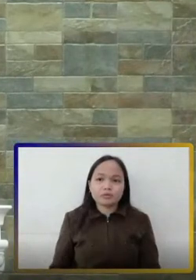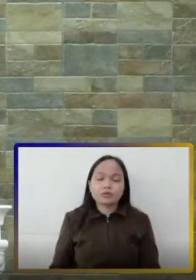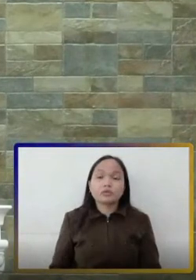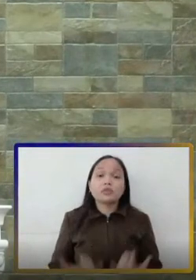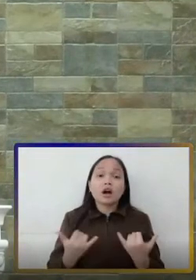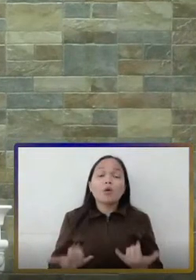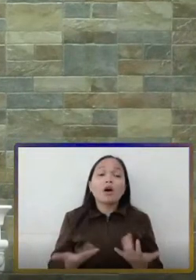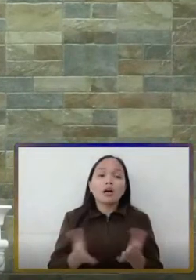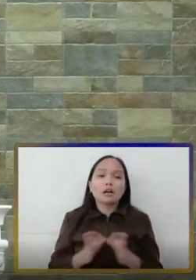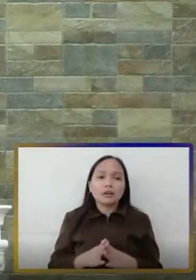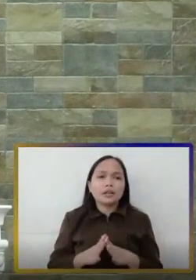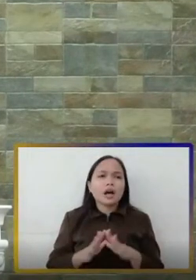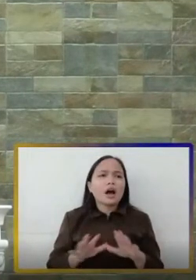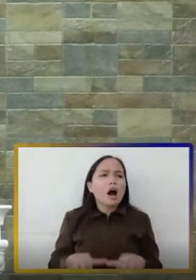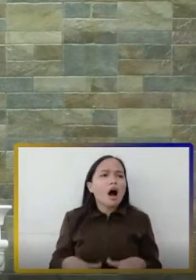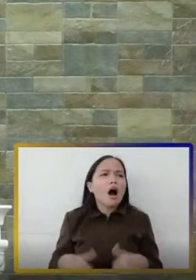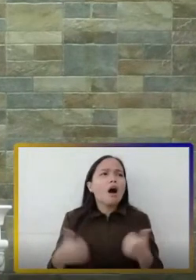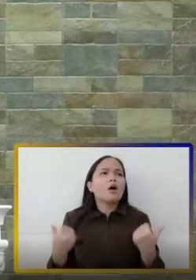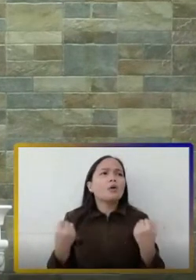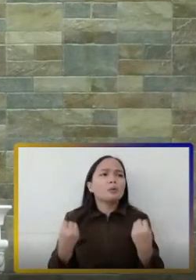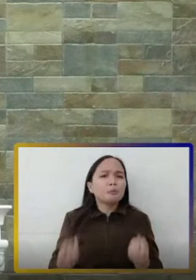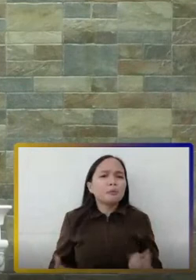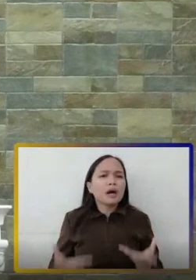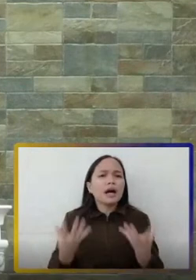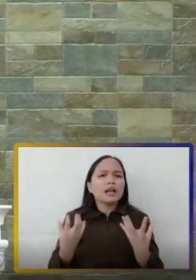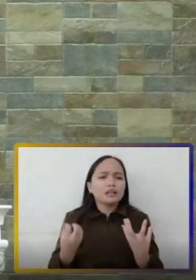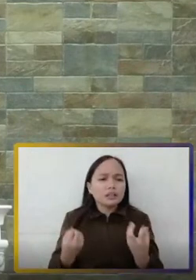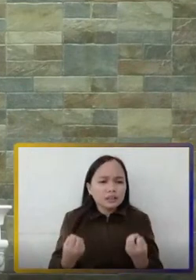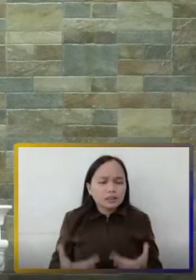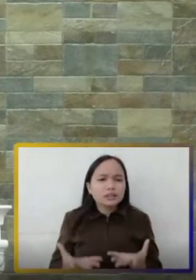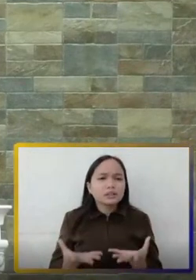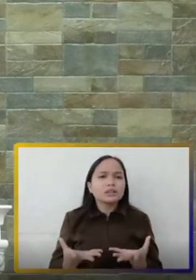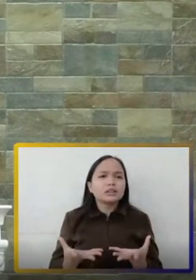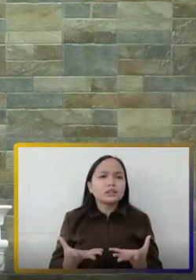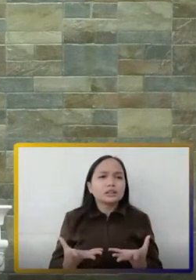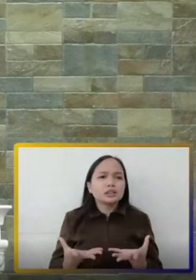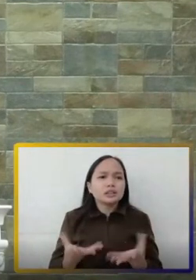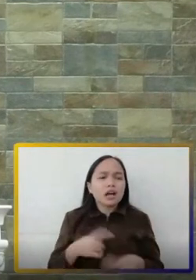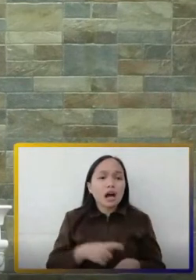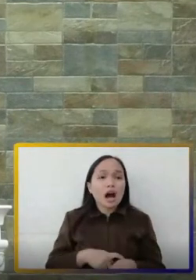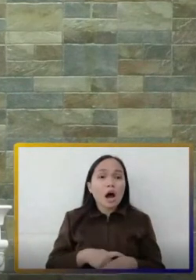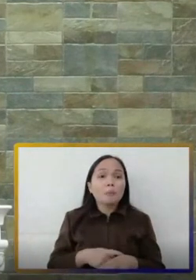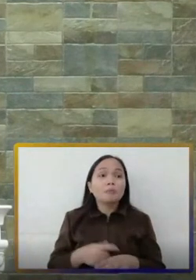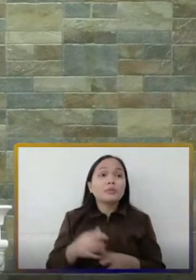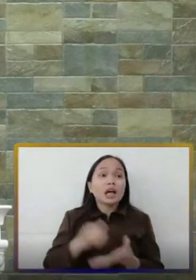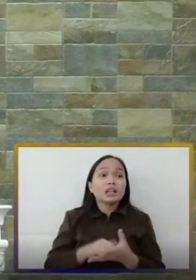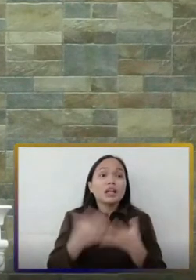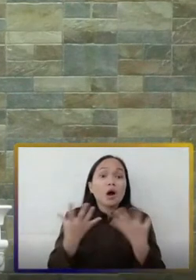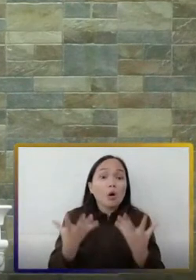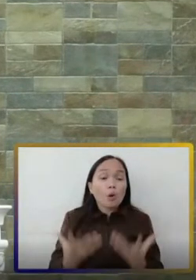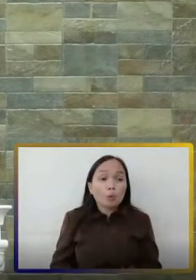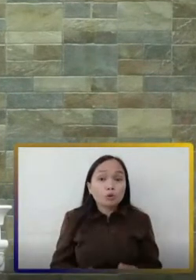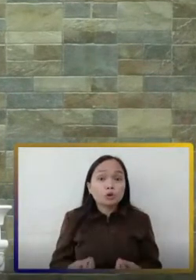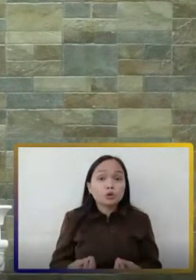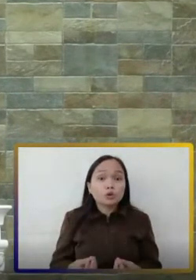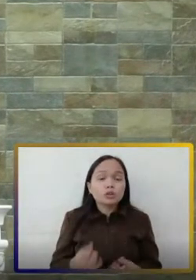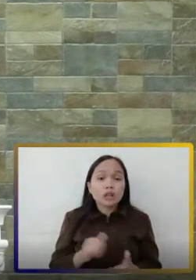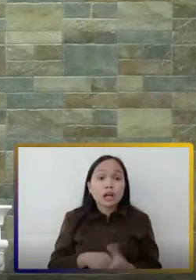Gaano karaming panahon ang inuubos ng mga kabataan ngayon at